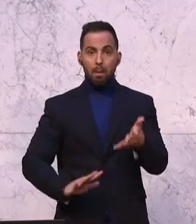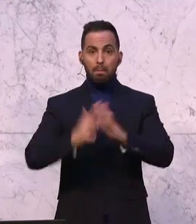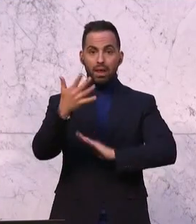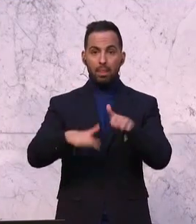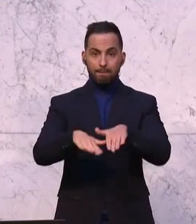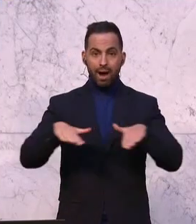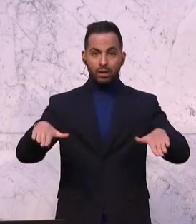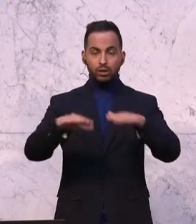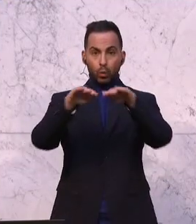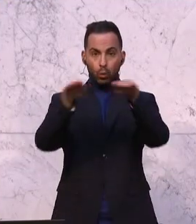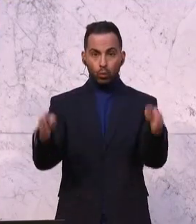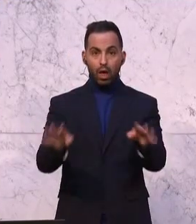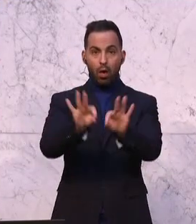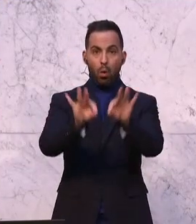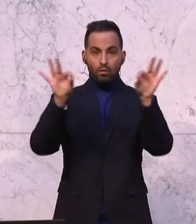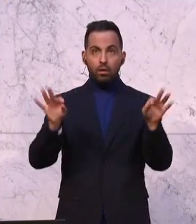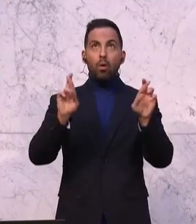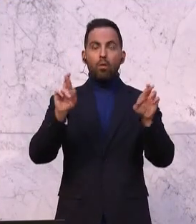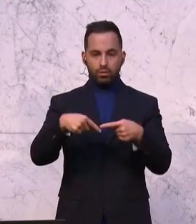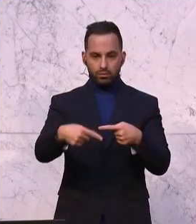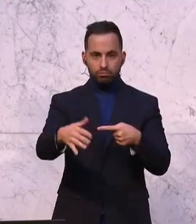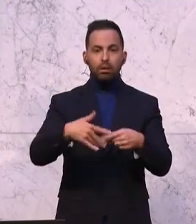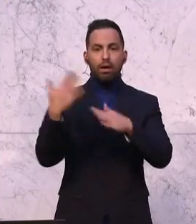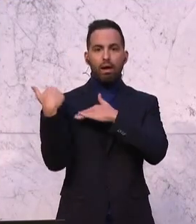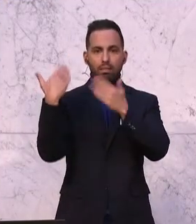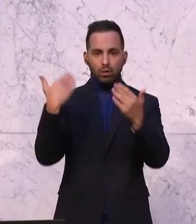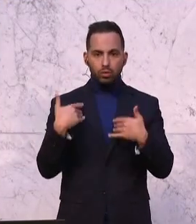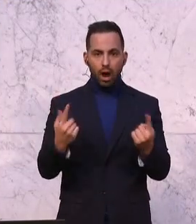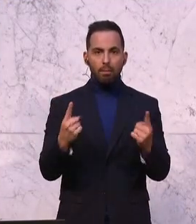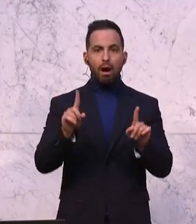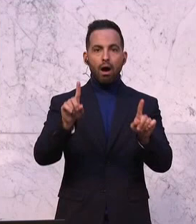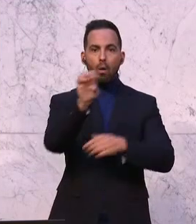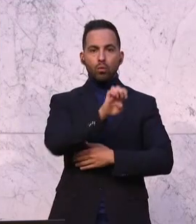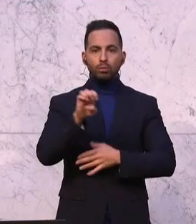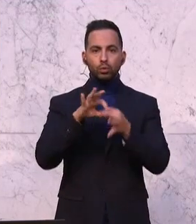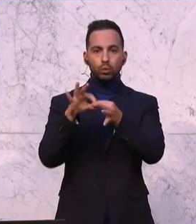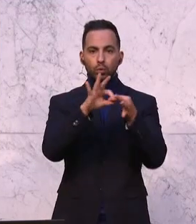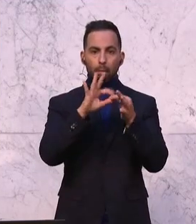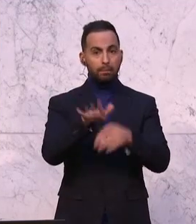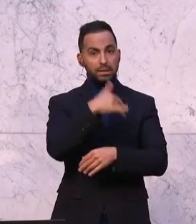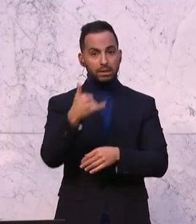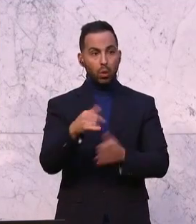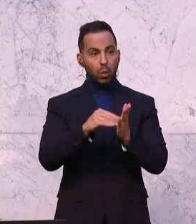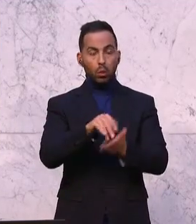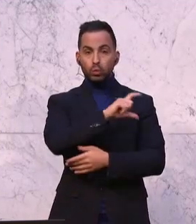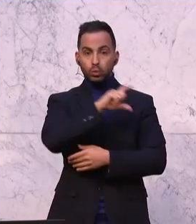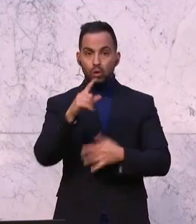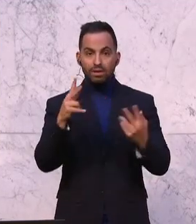dass hoffentlich dann eine Entlastung stattfindet. Was uns allerdings die Europäische Union nach wie vor schuldig ist, ist